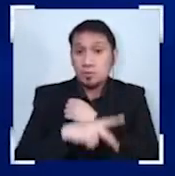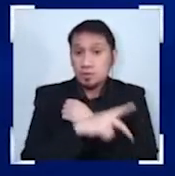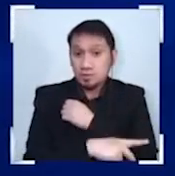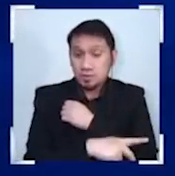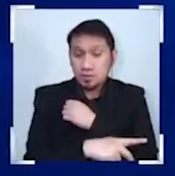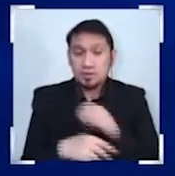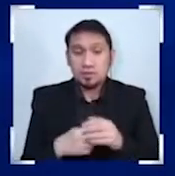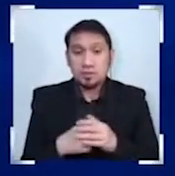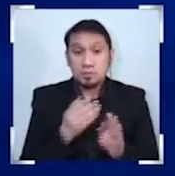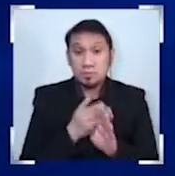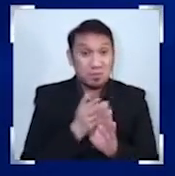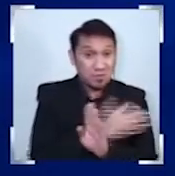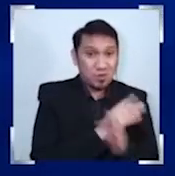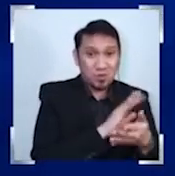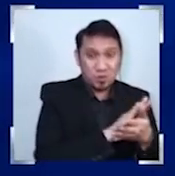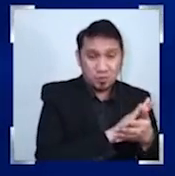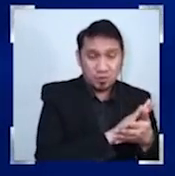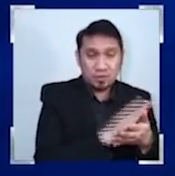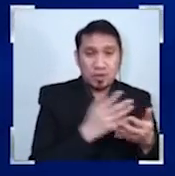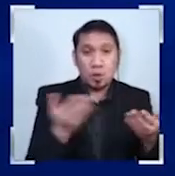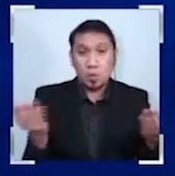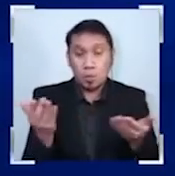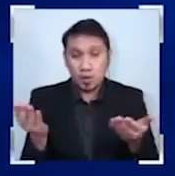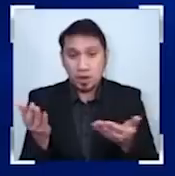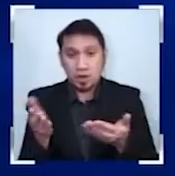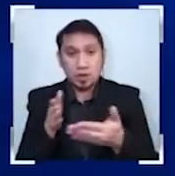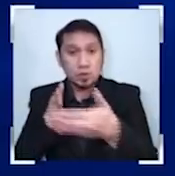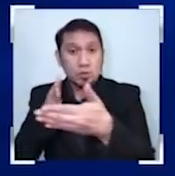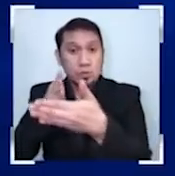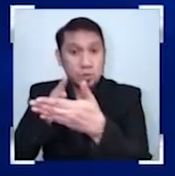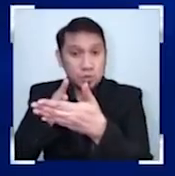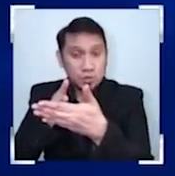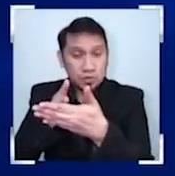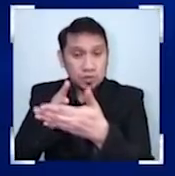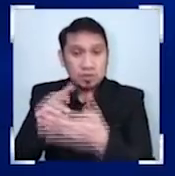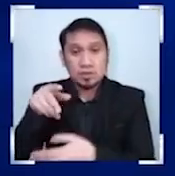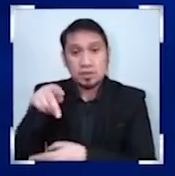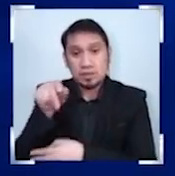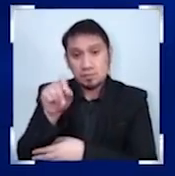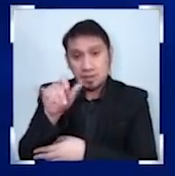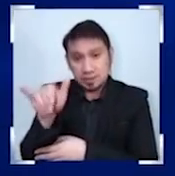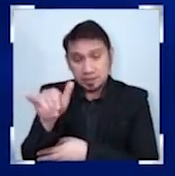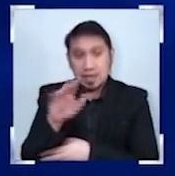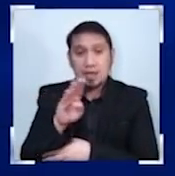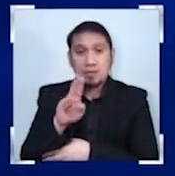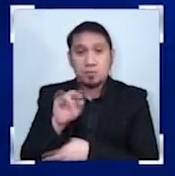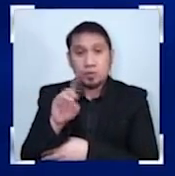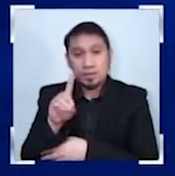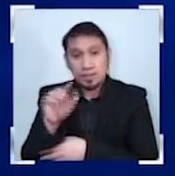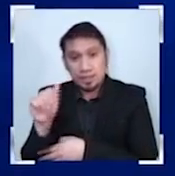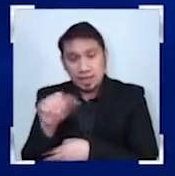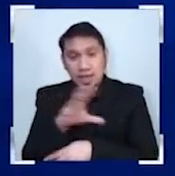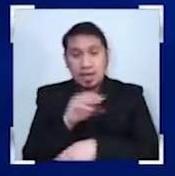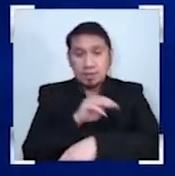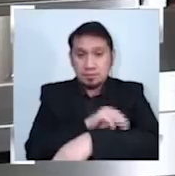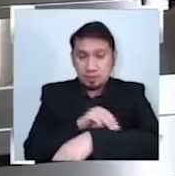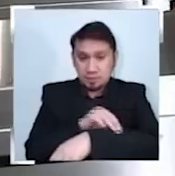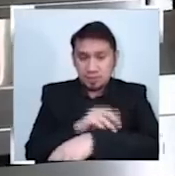pre-COVID na ang endpoint ay nasa Pasay, Bandia, Manila o Makati. PITX pa rin